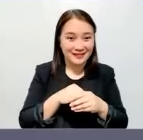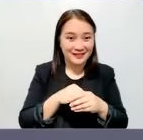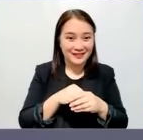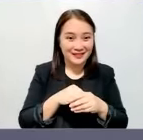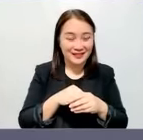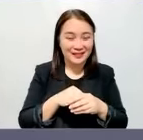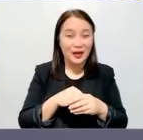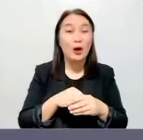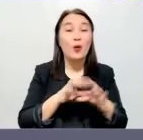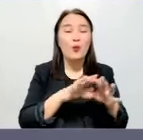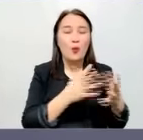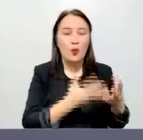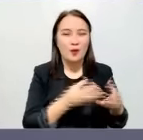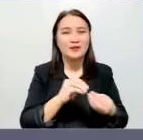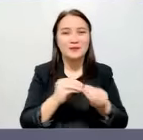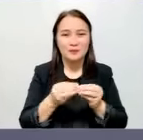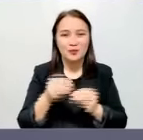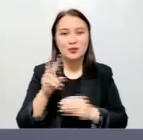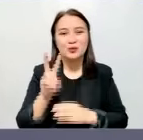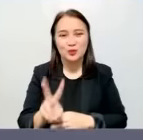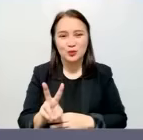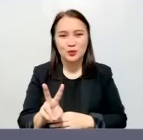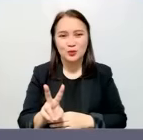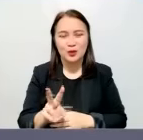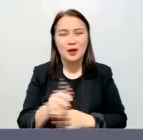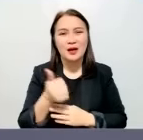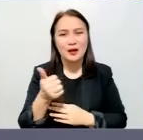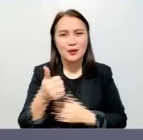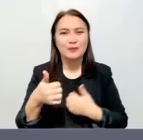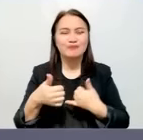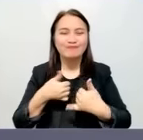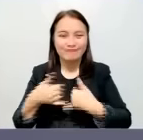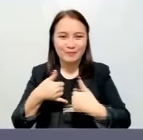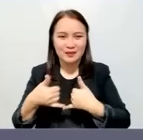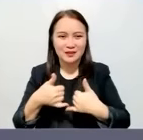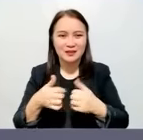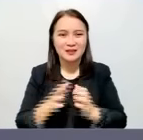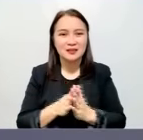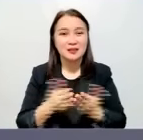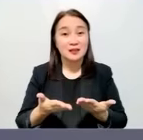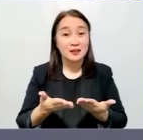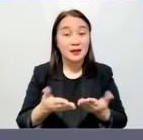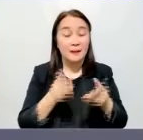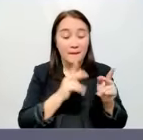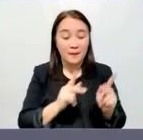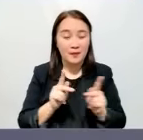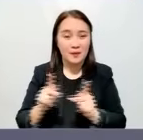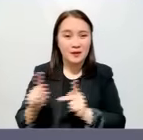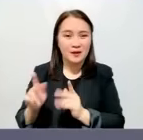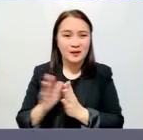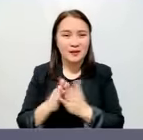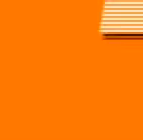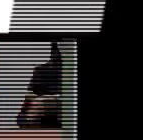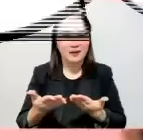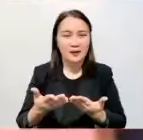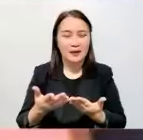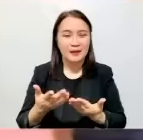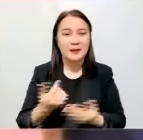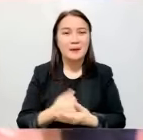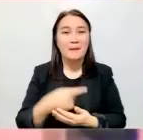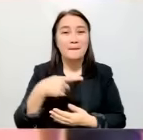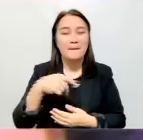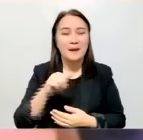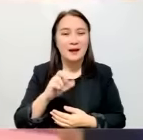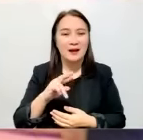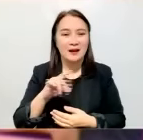world number 2 pole vaulter EJ Obiena sa ilang kompetisyon at kasama ito sa pag-prepare niya para sa parating na Paris Olympics. Mag-uumpisa